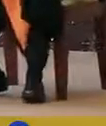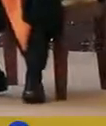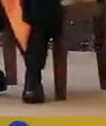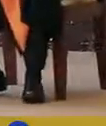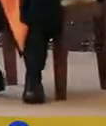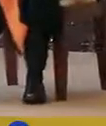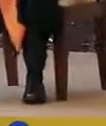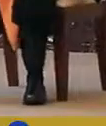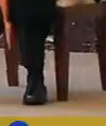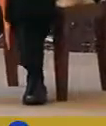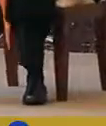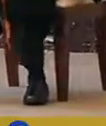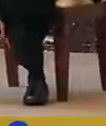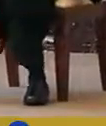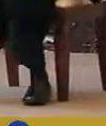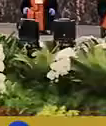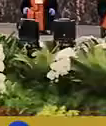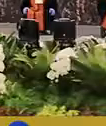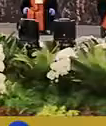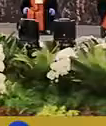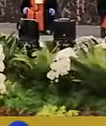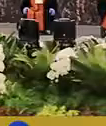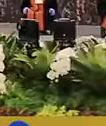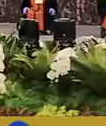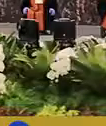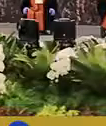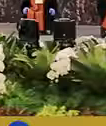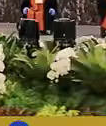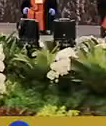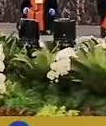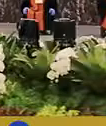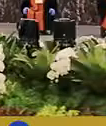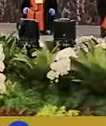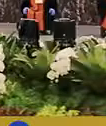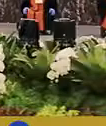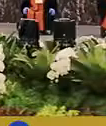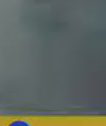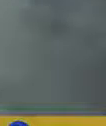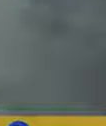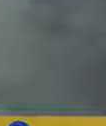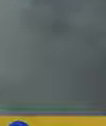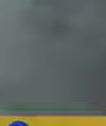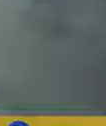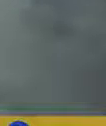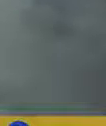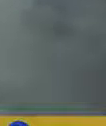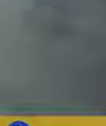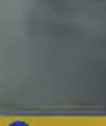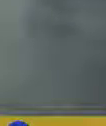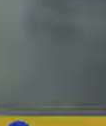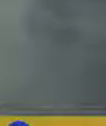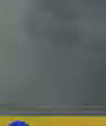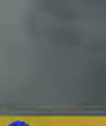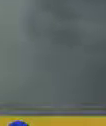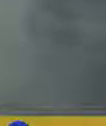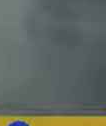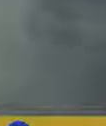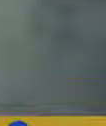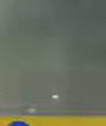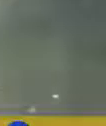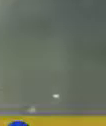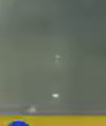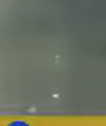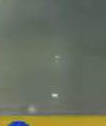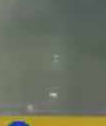dua tempat, yaitu di ruang Profesor Kusuma Atmaja lantai 14 dan Balai Rung lantai 1 Gedung Mahkamah Agung